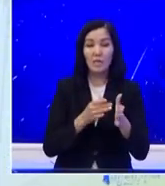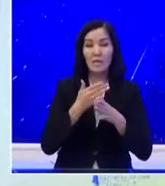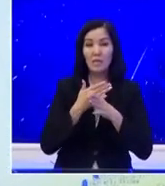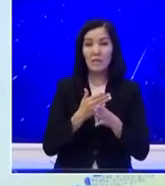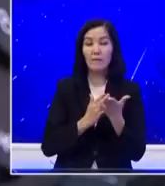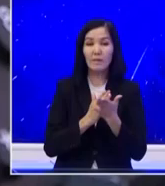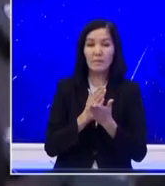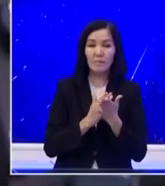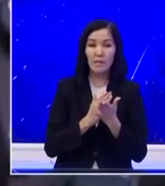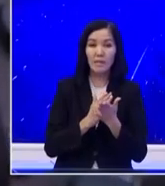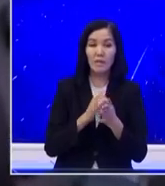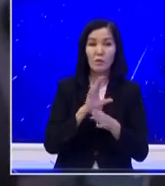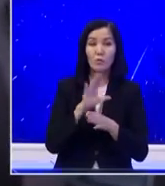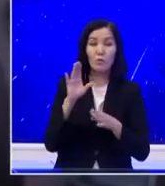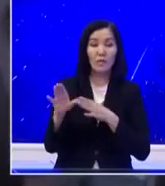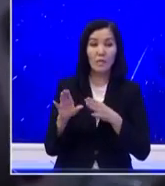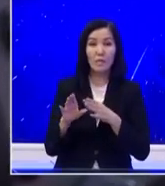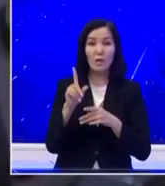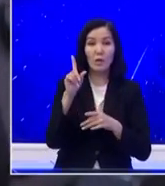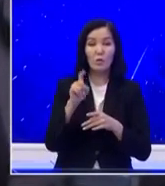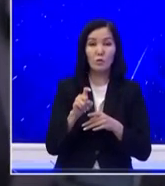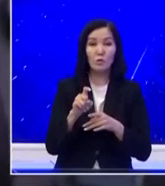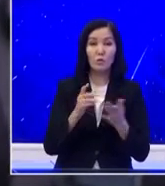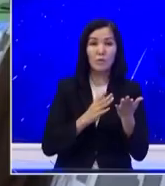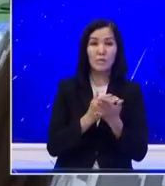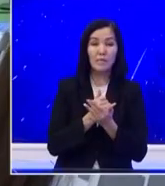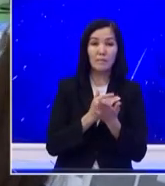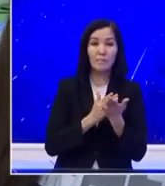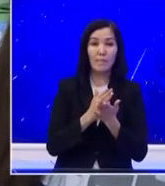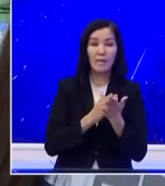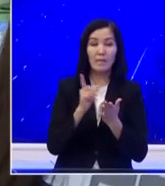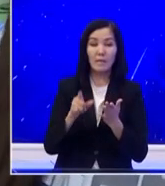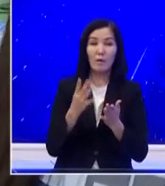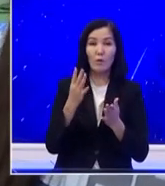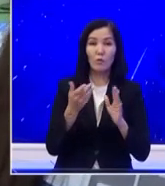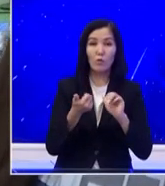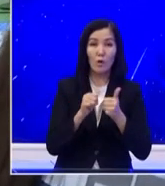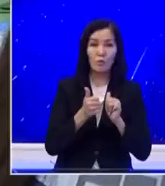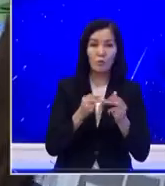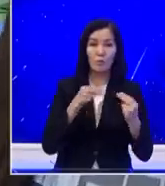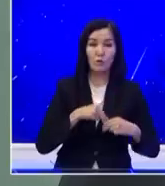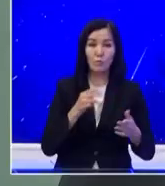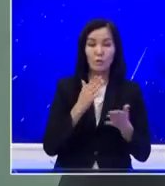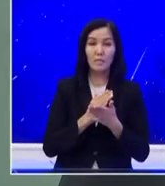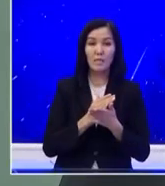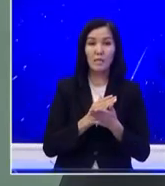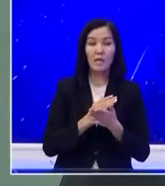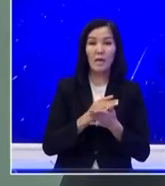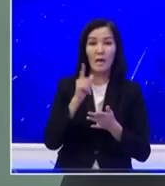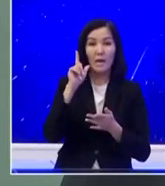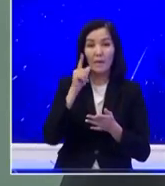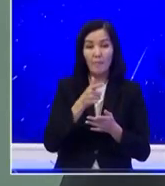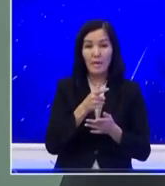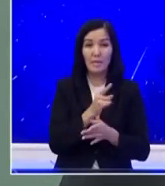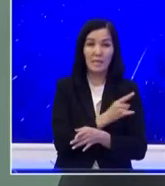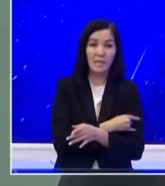қызметін межелі мекенге жөнелтеді. Мұнда 100-ге жуық қызметкер бар. 4 ауысыммен жұмыс істейді. Олар операторлар мен